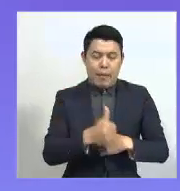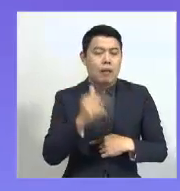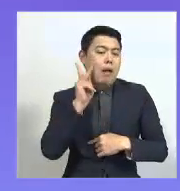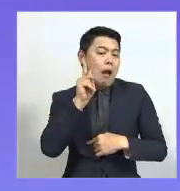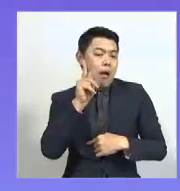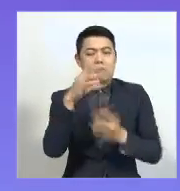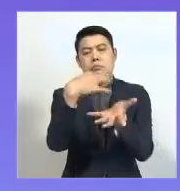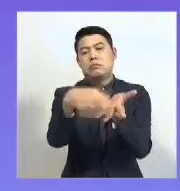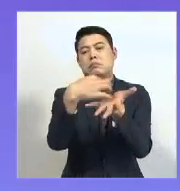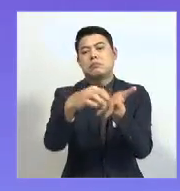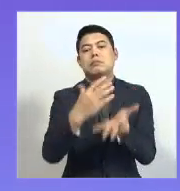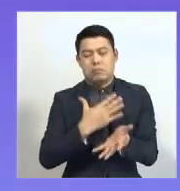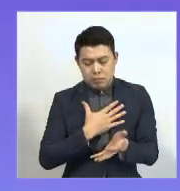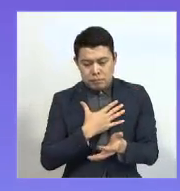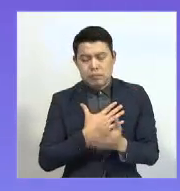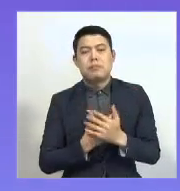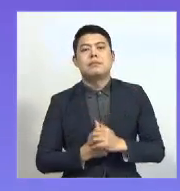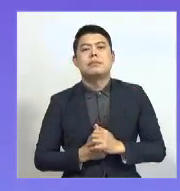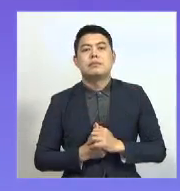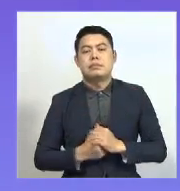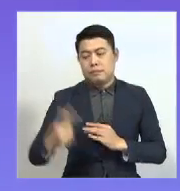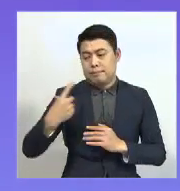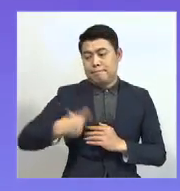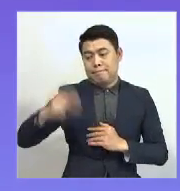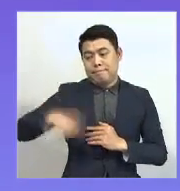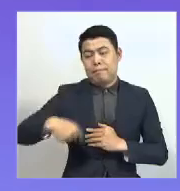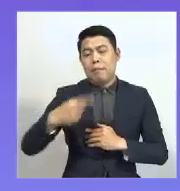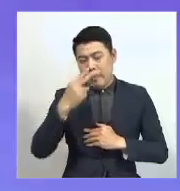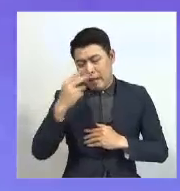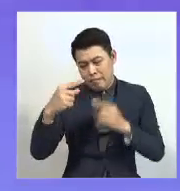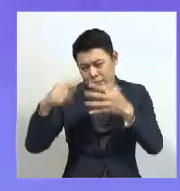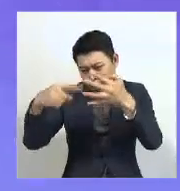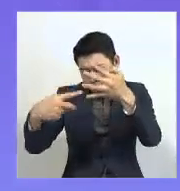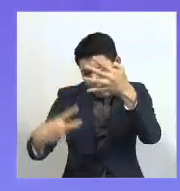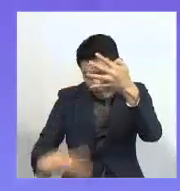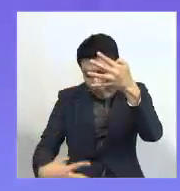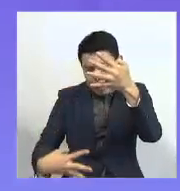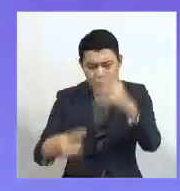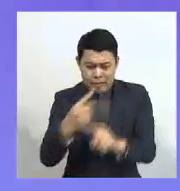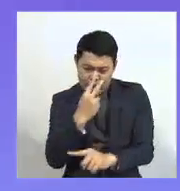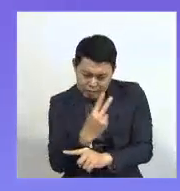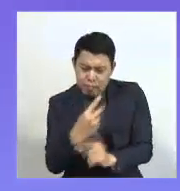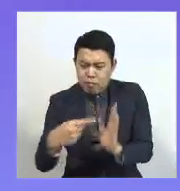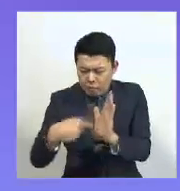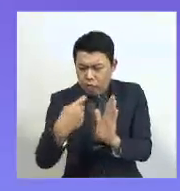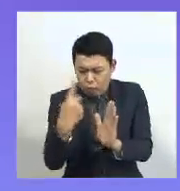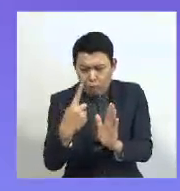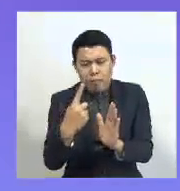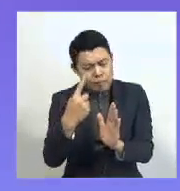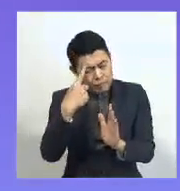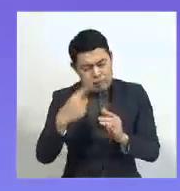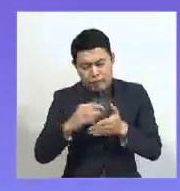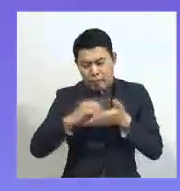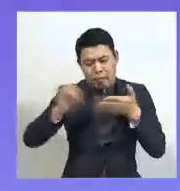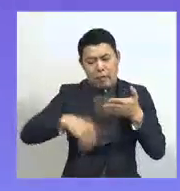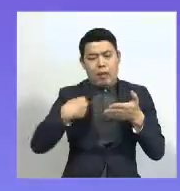นนะครับบอกว่าเห็นว่าศาลวินิจฉัยจากข้อสันนิษฐานมากกว่าข้อเท็จจริงนะครับซึ่งควรจะมีการตัดสิทธิ์ตน